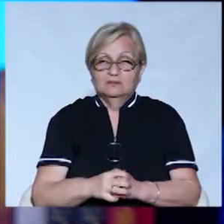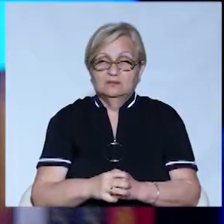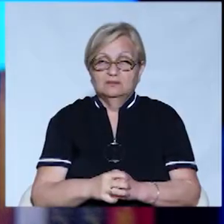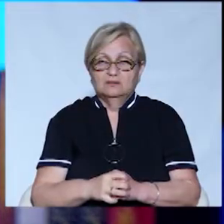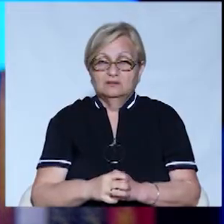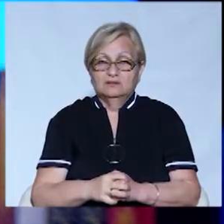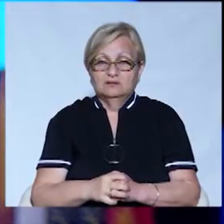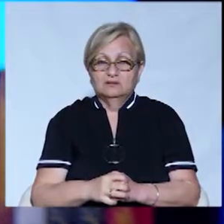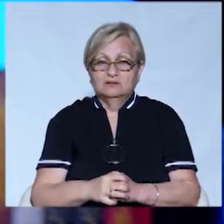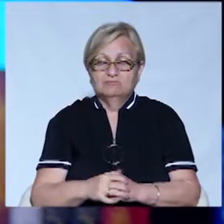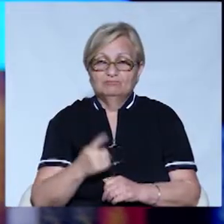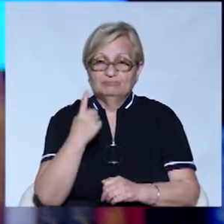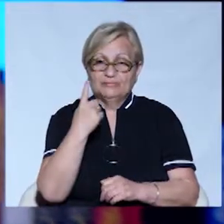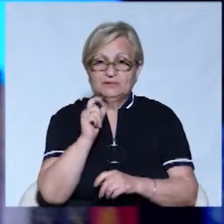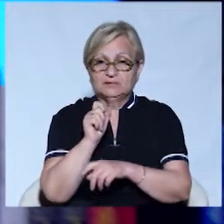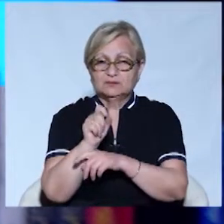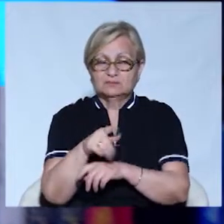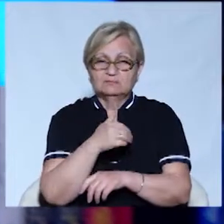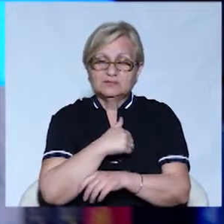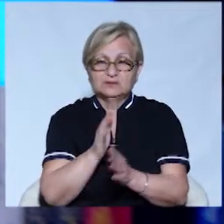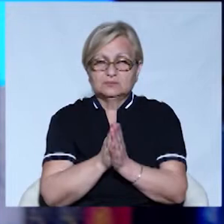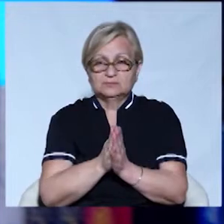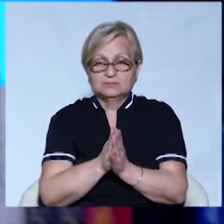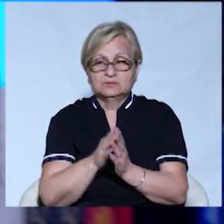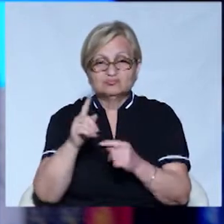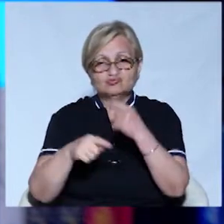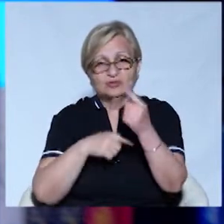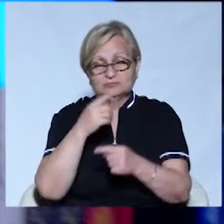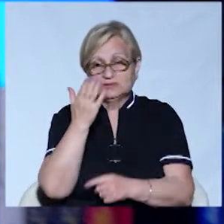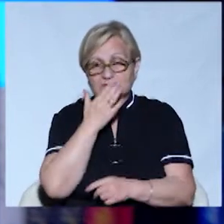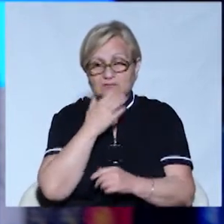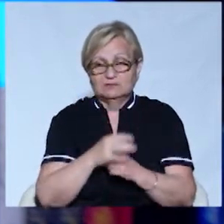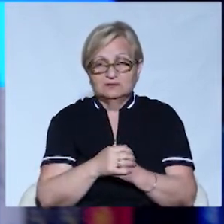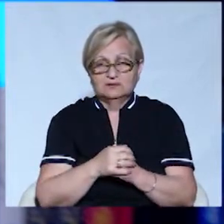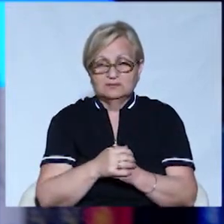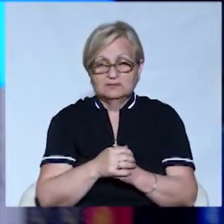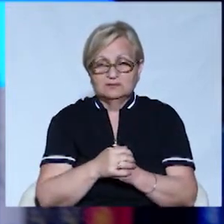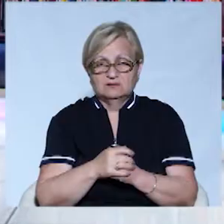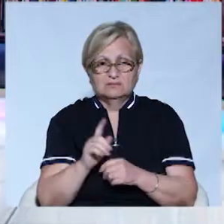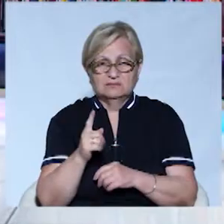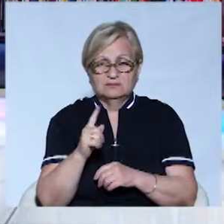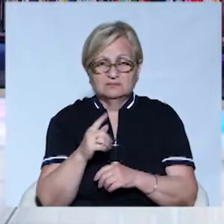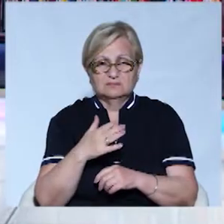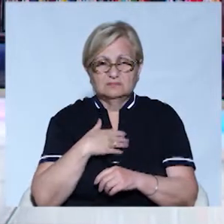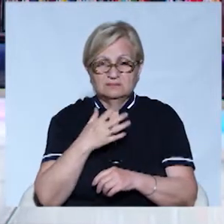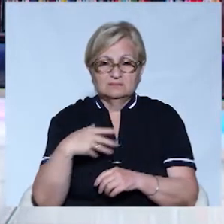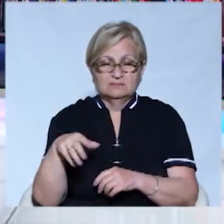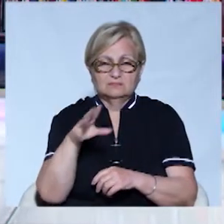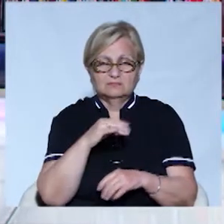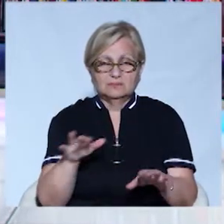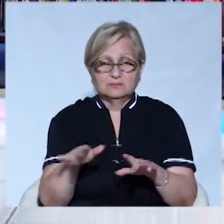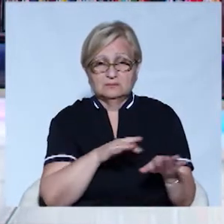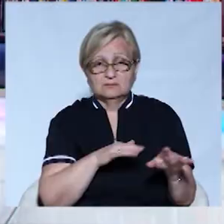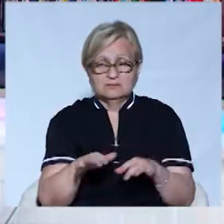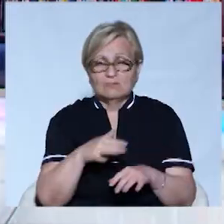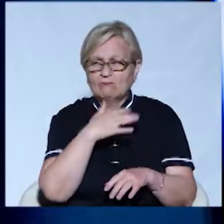ერთი დავალება მინდა გთხოვოთ შემდეგი გაკვეთილისთვის. რადგან ჩვენ ზმნების